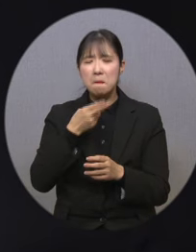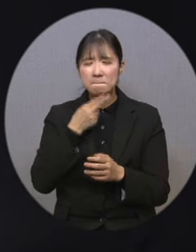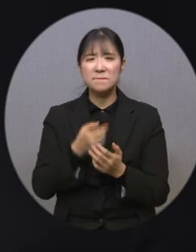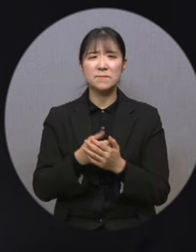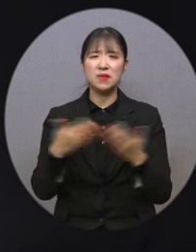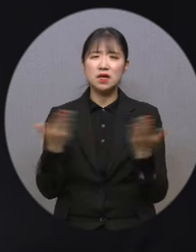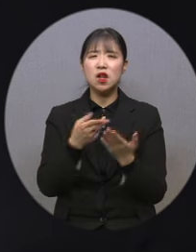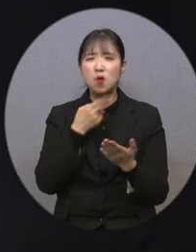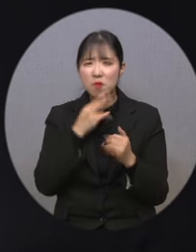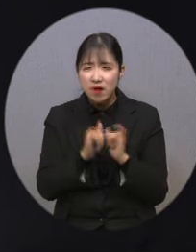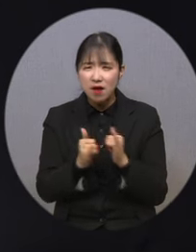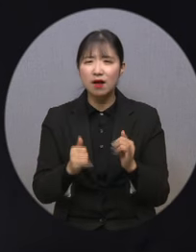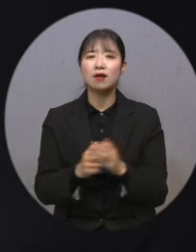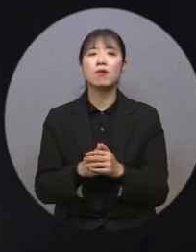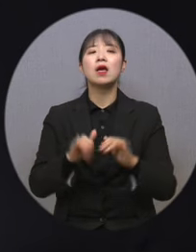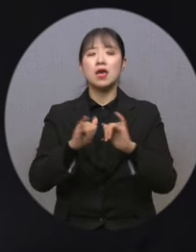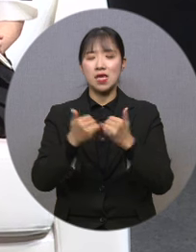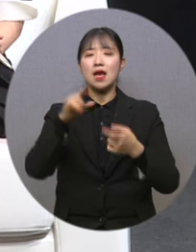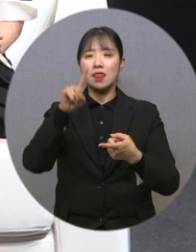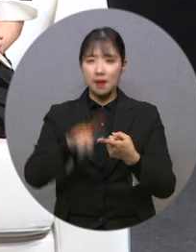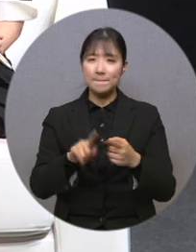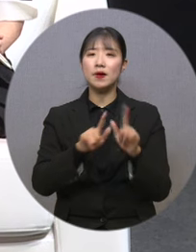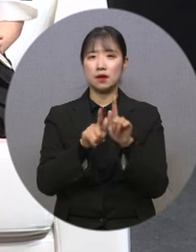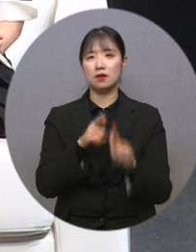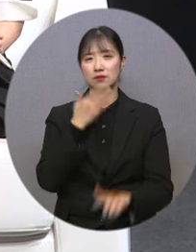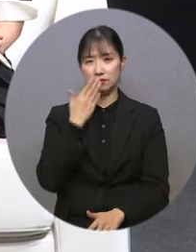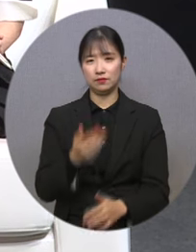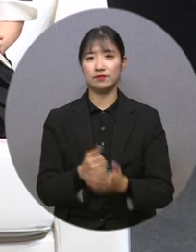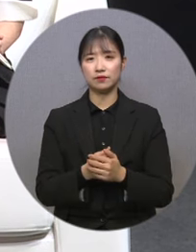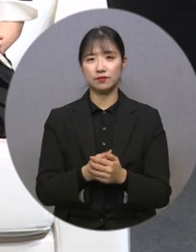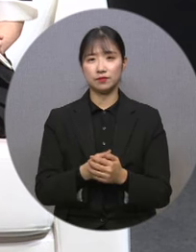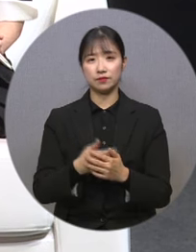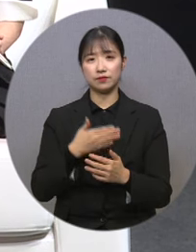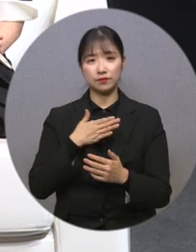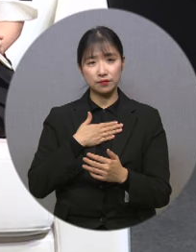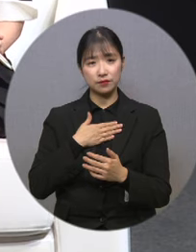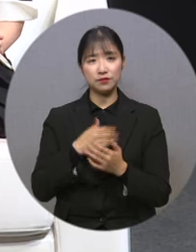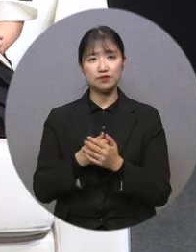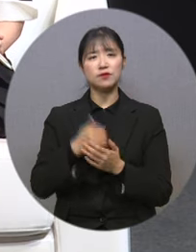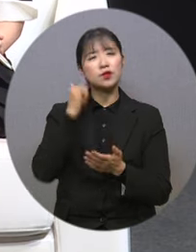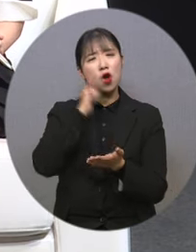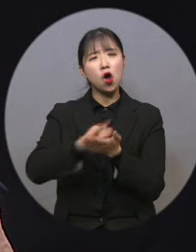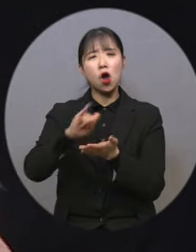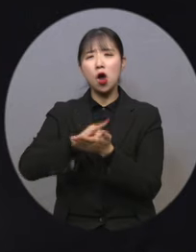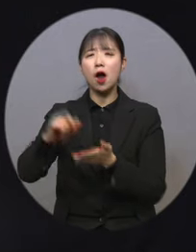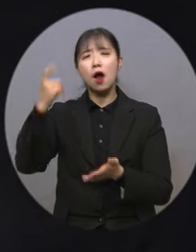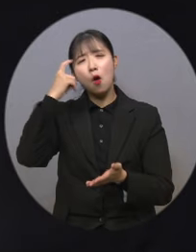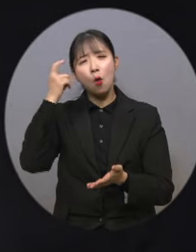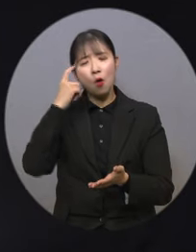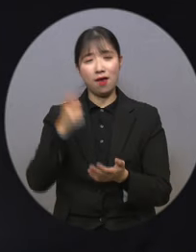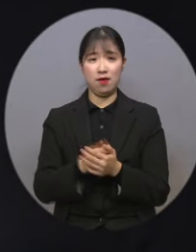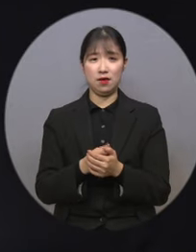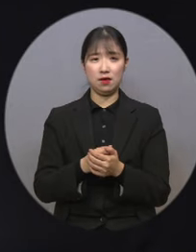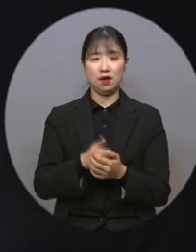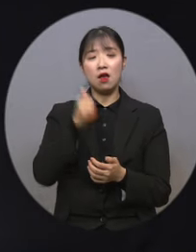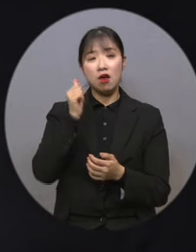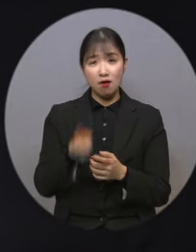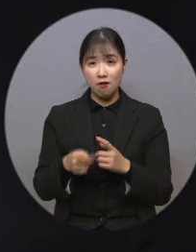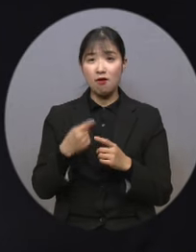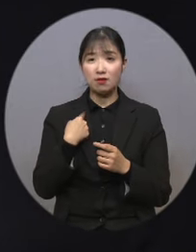사람, 인간답게 살 수 있어. 저보고 왜 전화하느냐? 허경영은